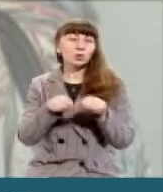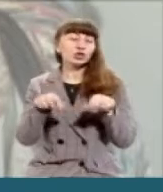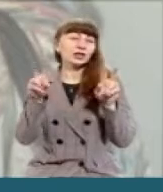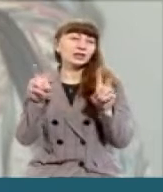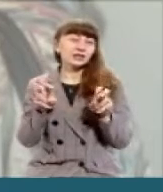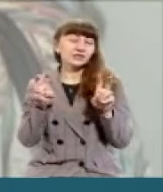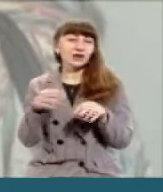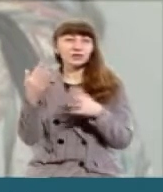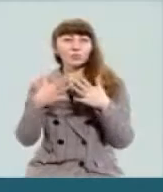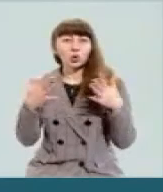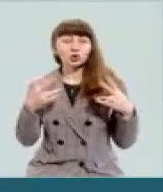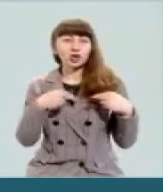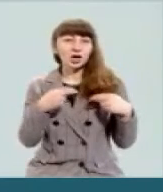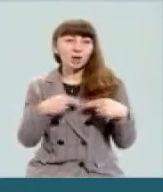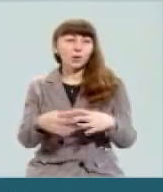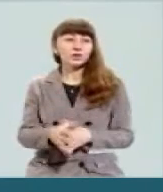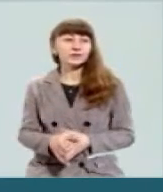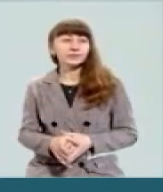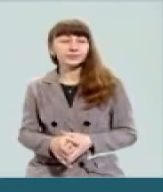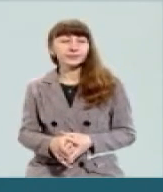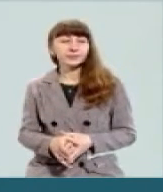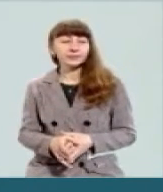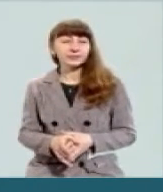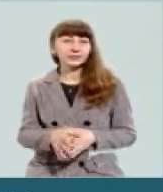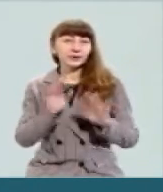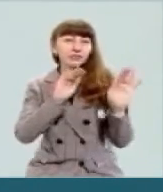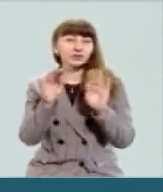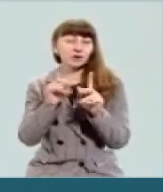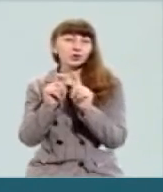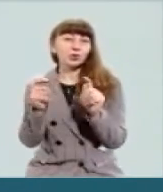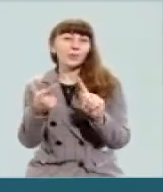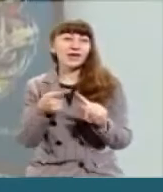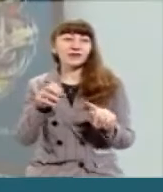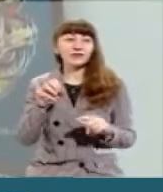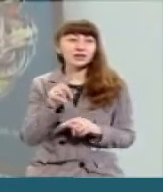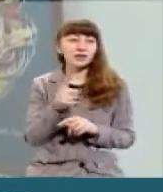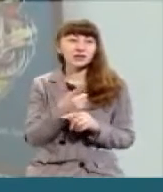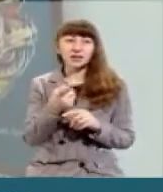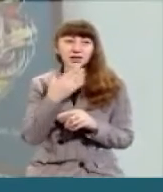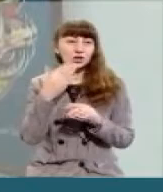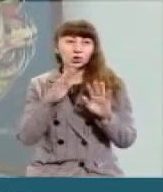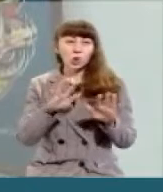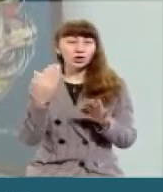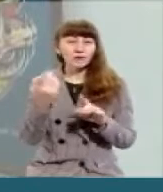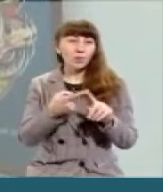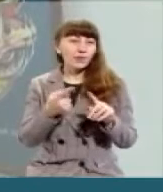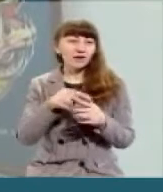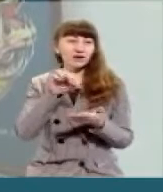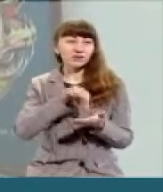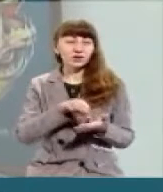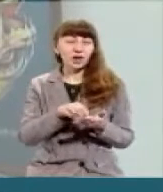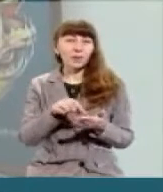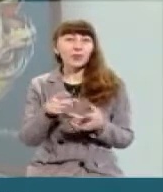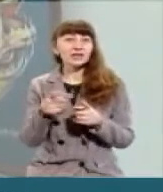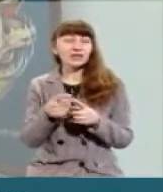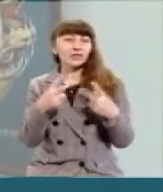описать большинство работ современного творца. В картинной галереи он открыл свою выставку впервые. Однако это не только его дебют. По словам сотрудников